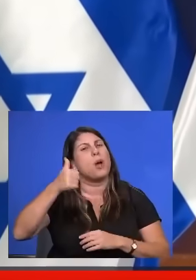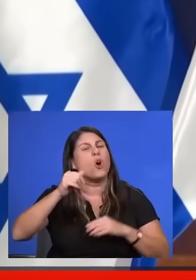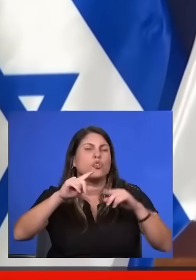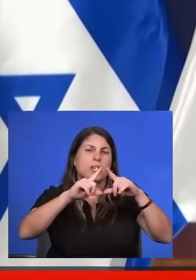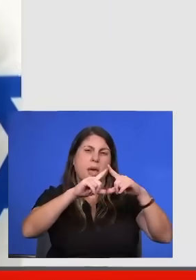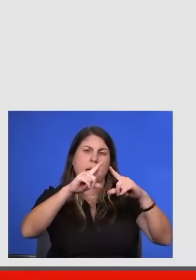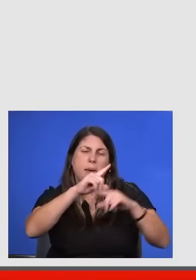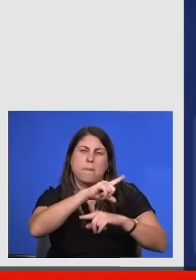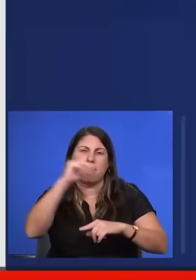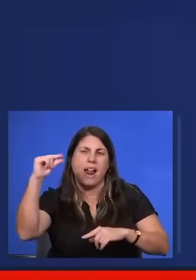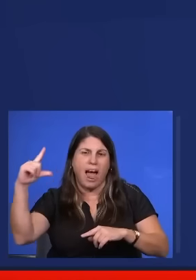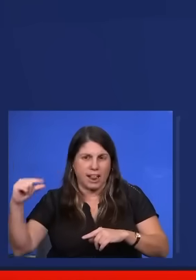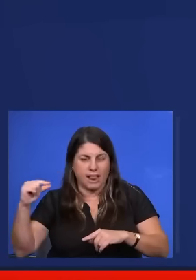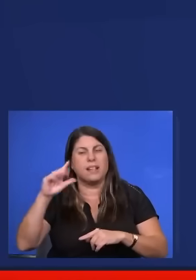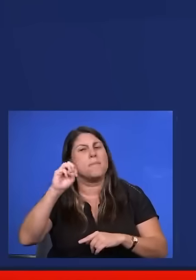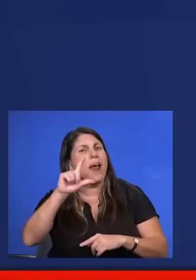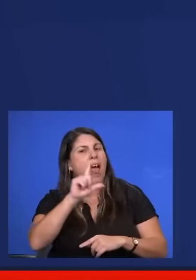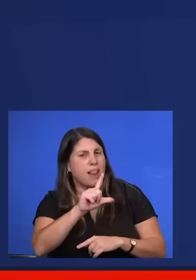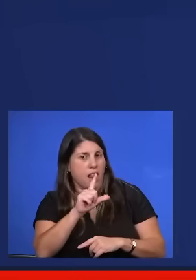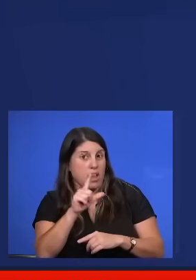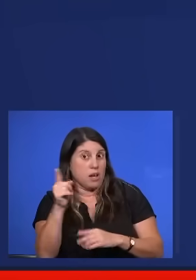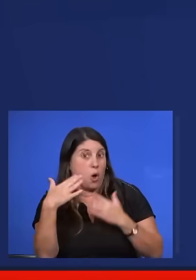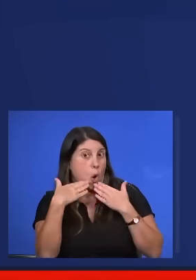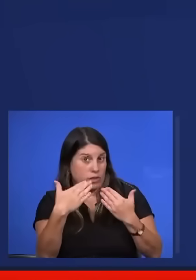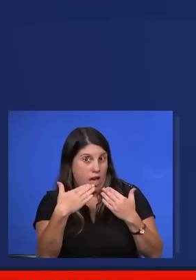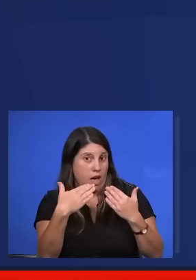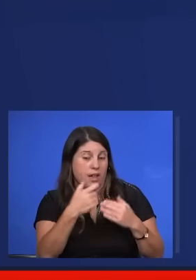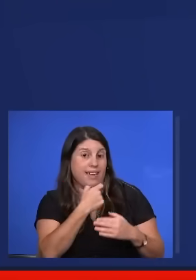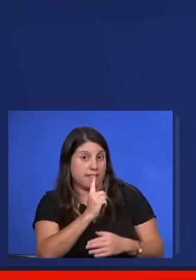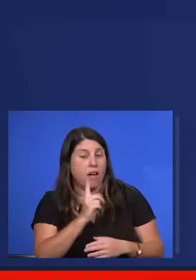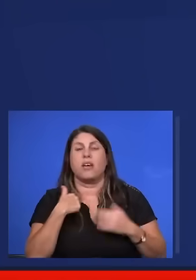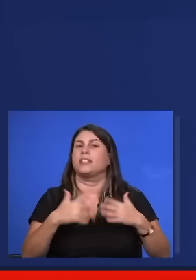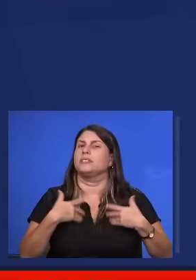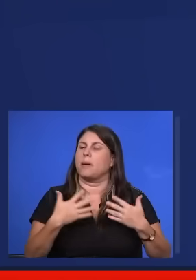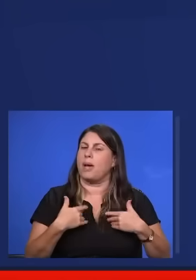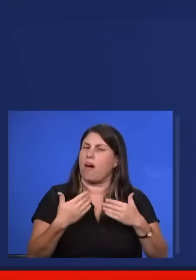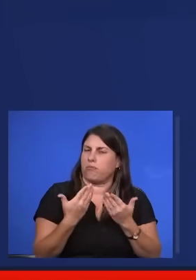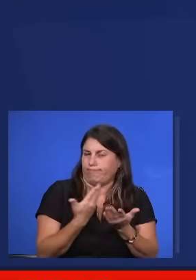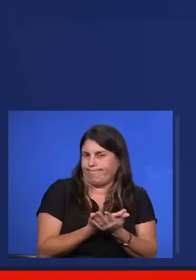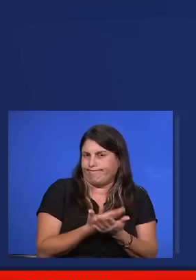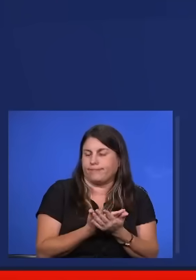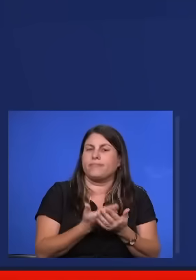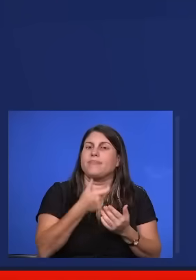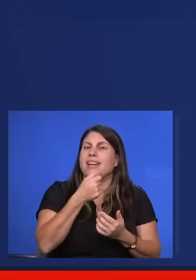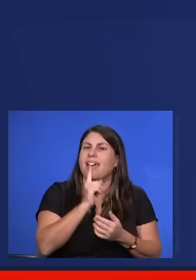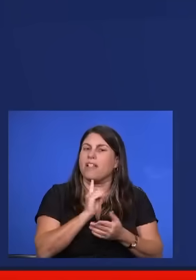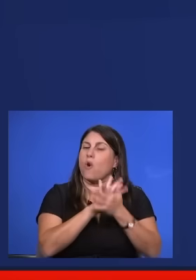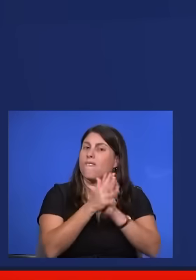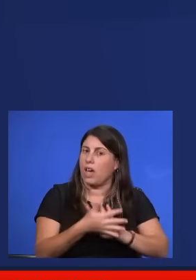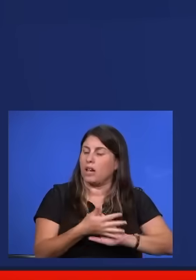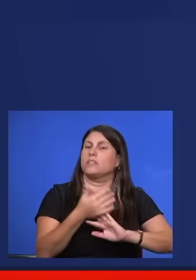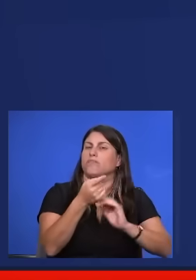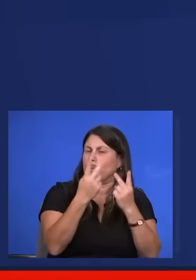הודה בפומבי לקטרים. שמח לומר שקטר הופכת לגורם חיוני ולבעלת עניין במתן פתרונות הומניטריים.